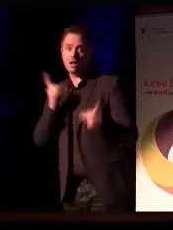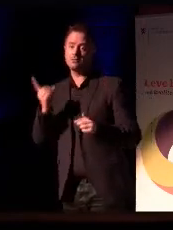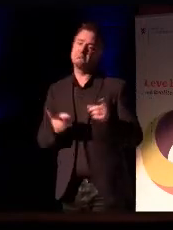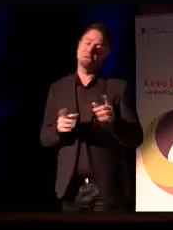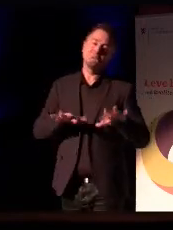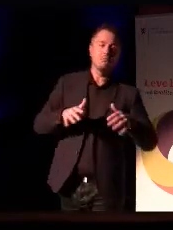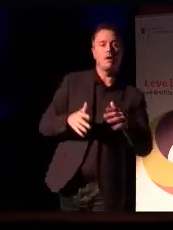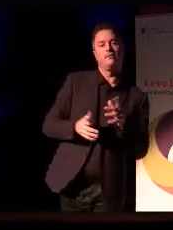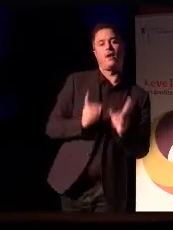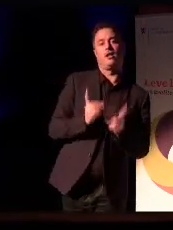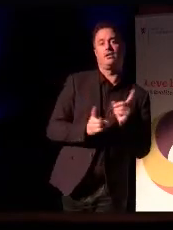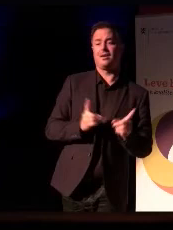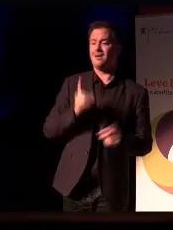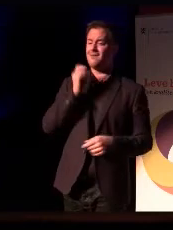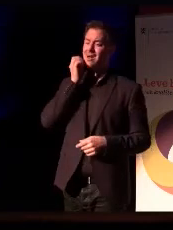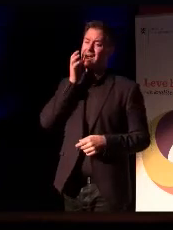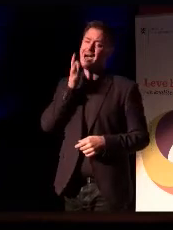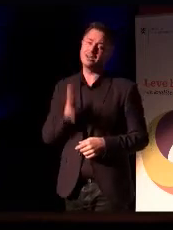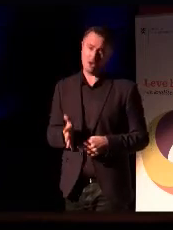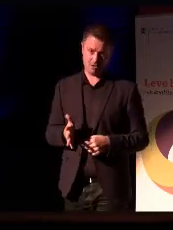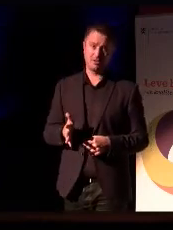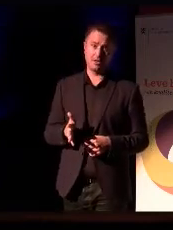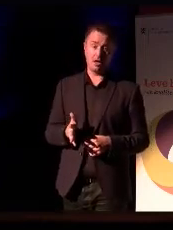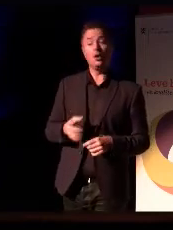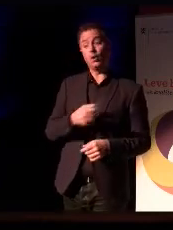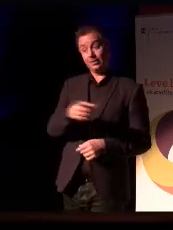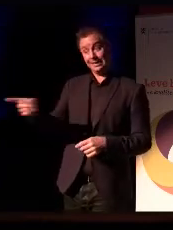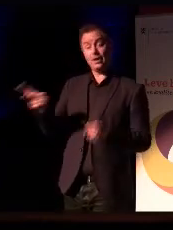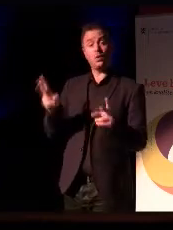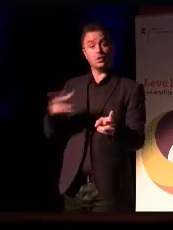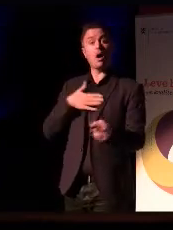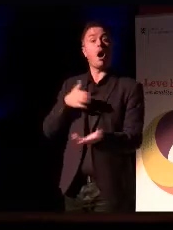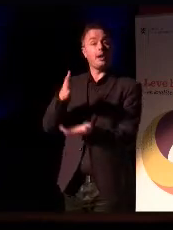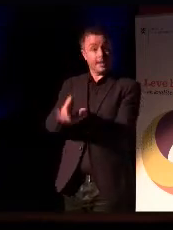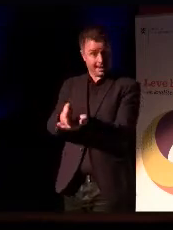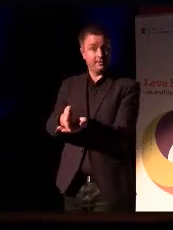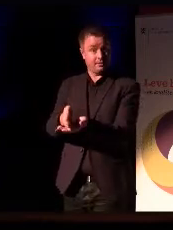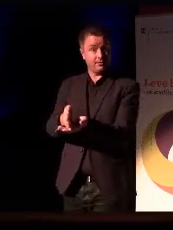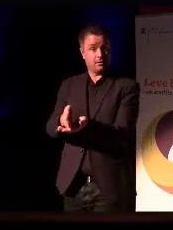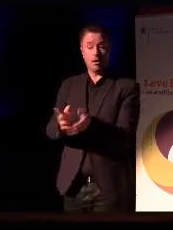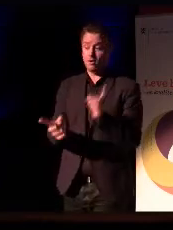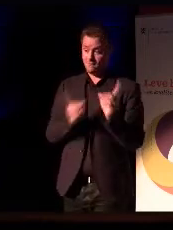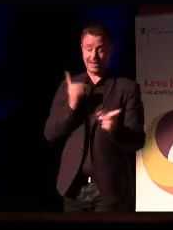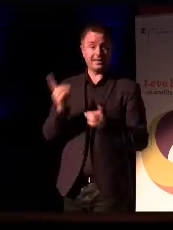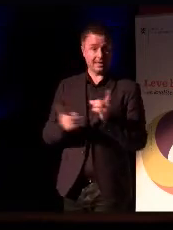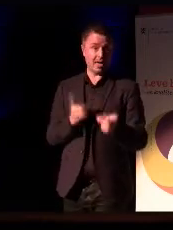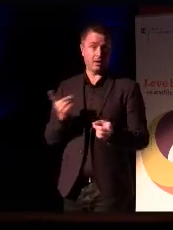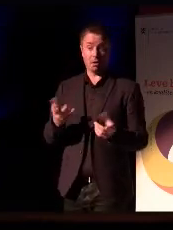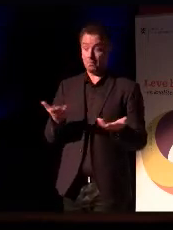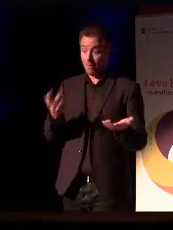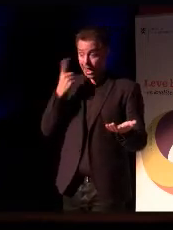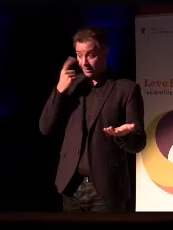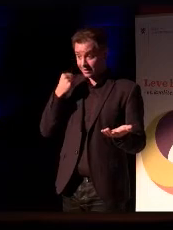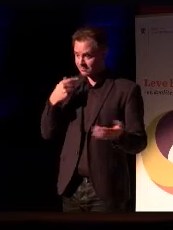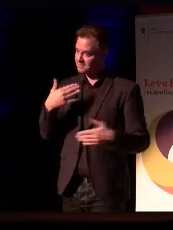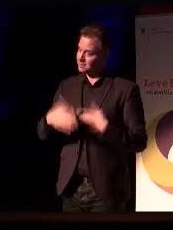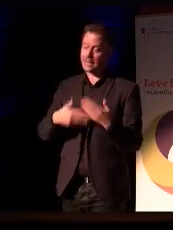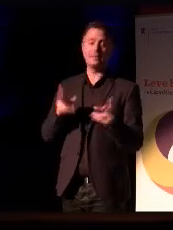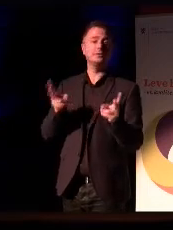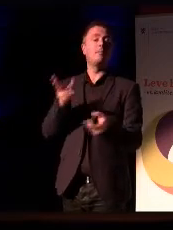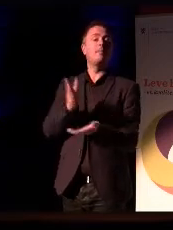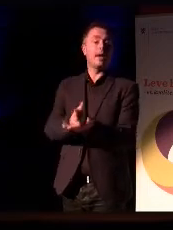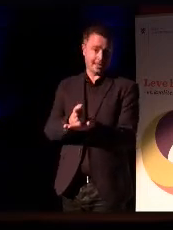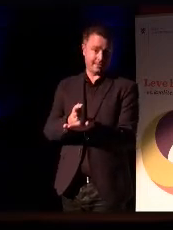dag. Og det bør vi også få anledning til, selv om vi blir eldre. Vi like forskjellige